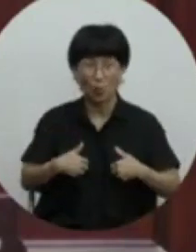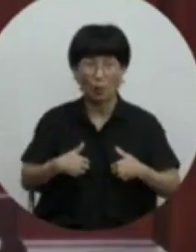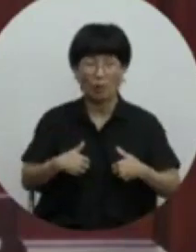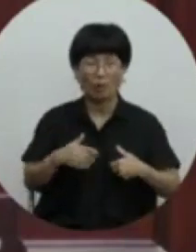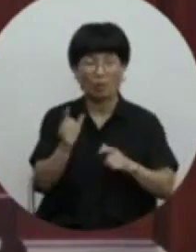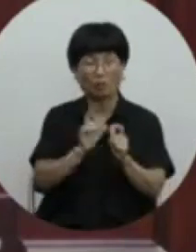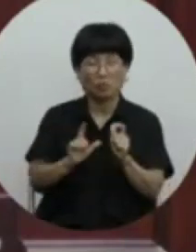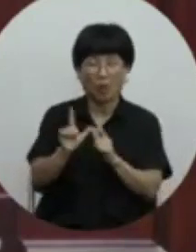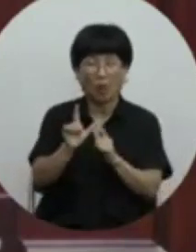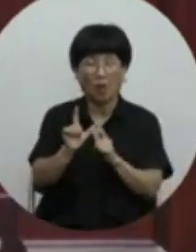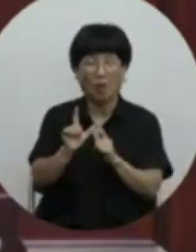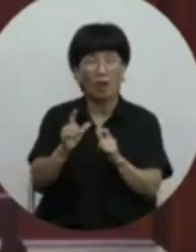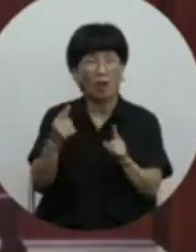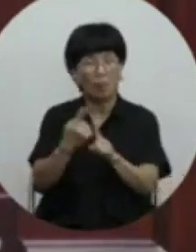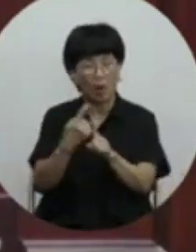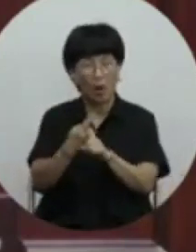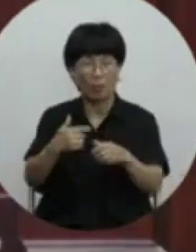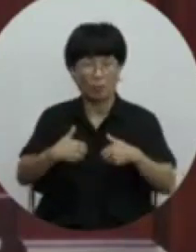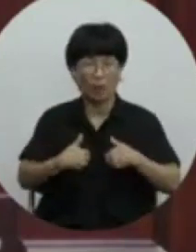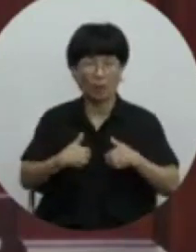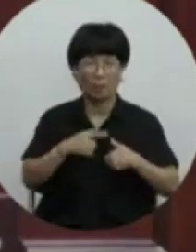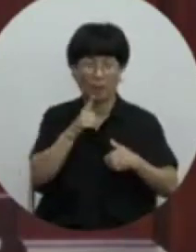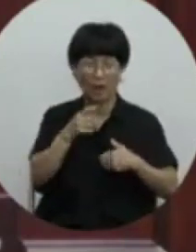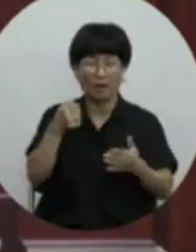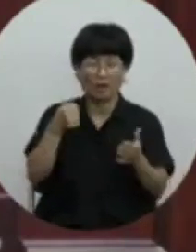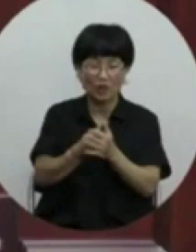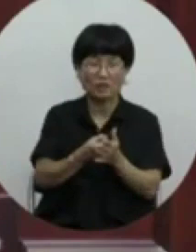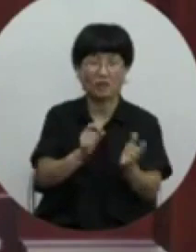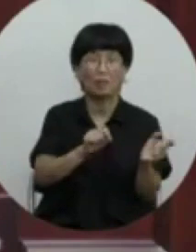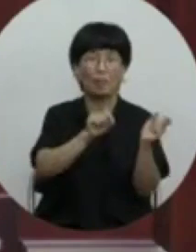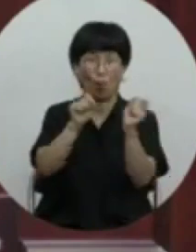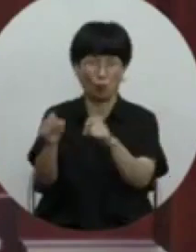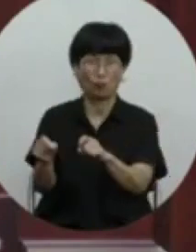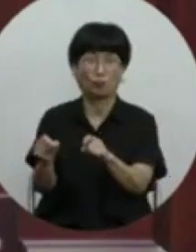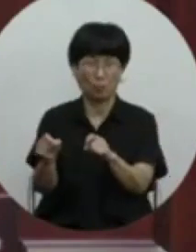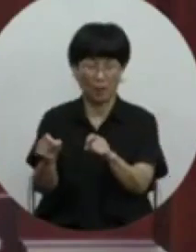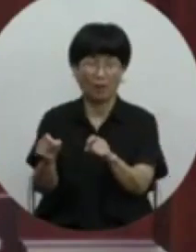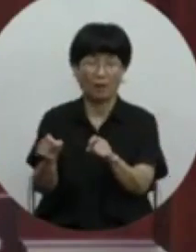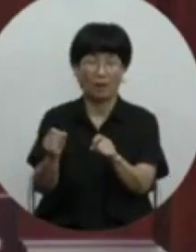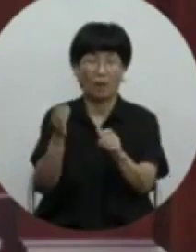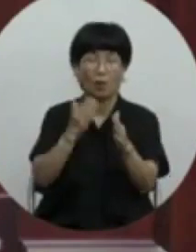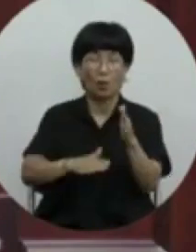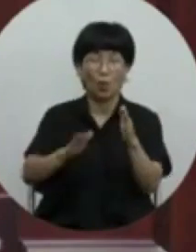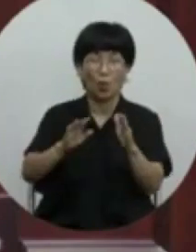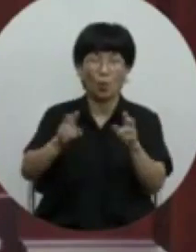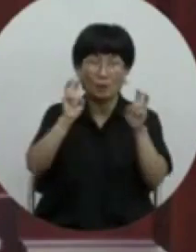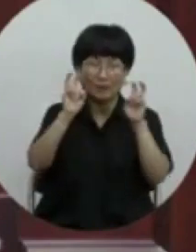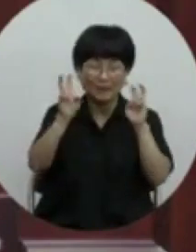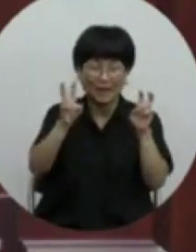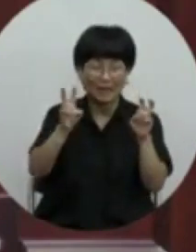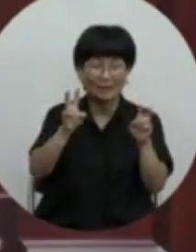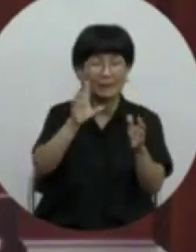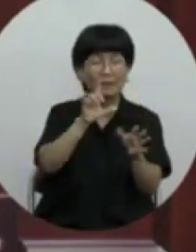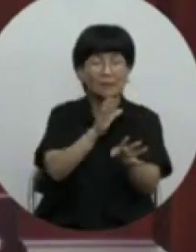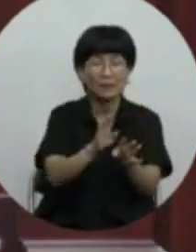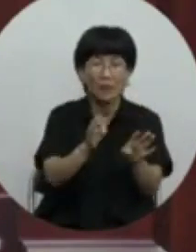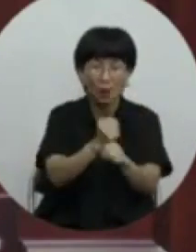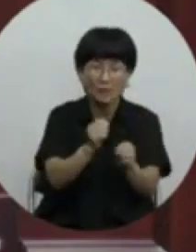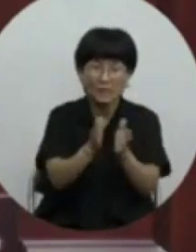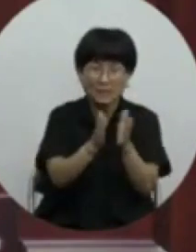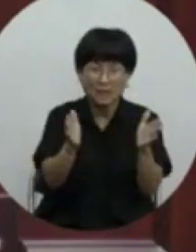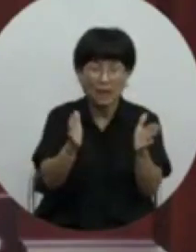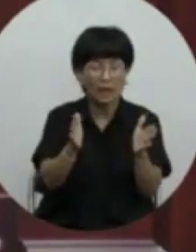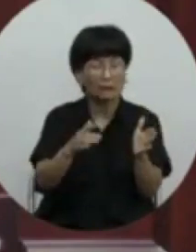장치가 필요하다는 판단하에 결정이 보류되었습니다. 실제로 공단의 공사 전환의 시기가 적절하지 않고